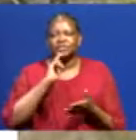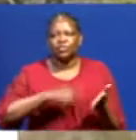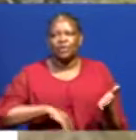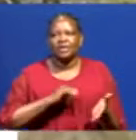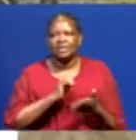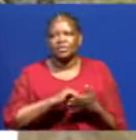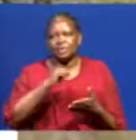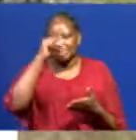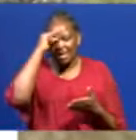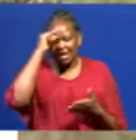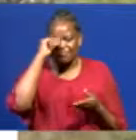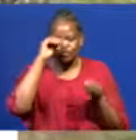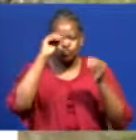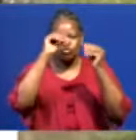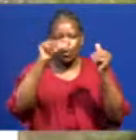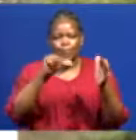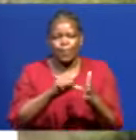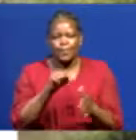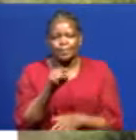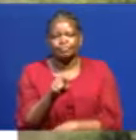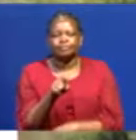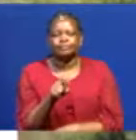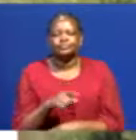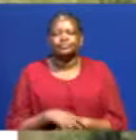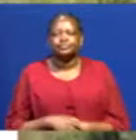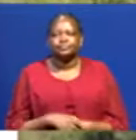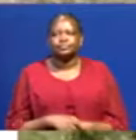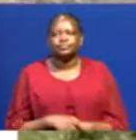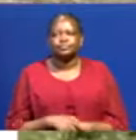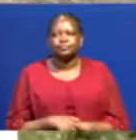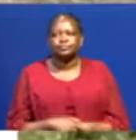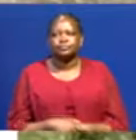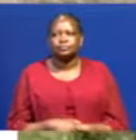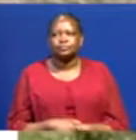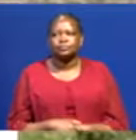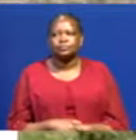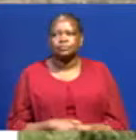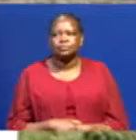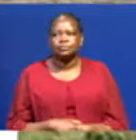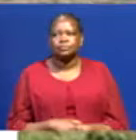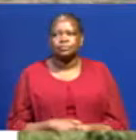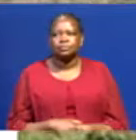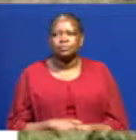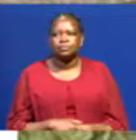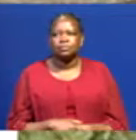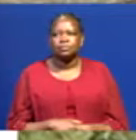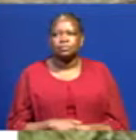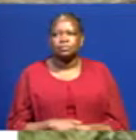kwa serikali kuingilia kati. Kasi cha Namasha, Kurunzi, Mashinani.